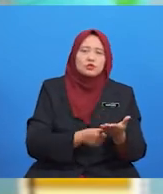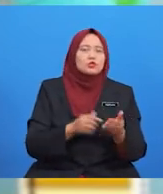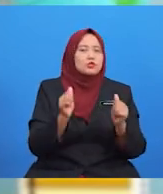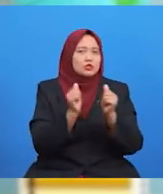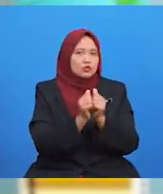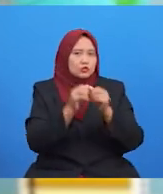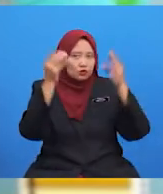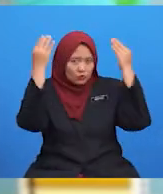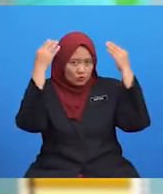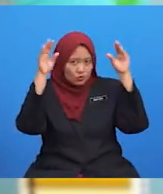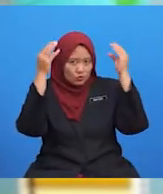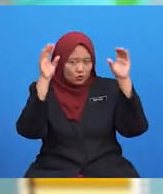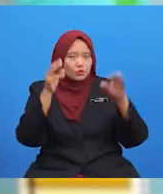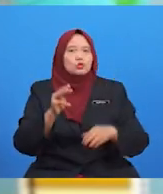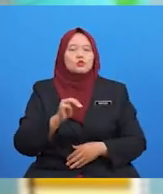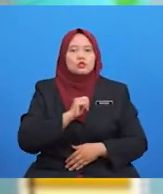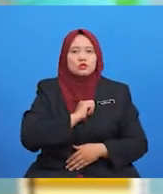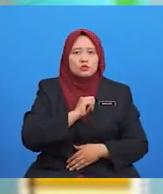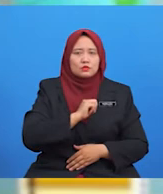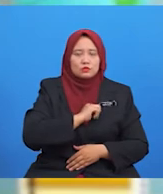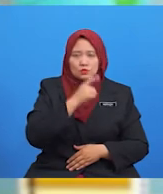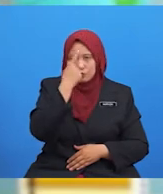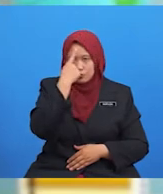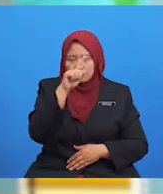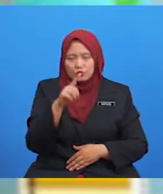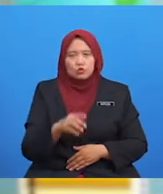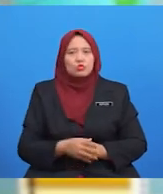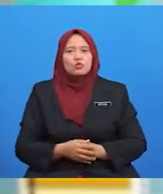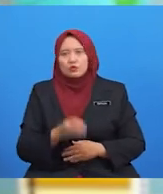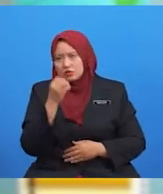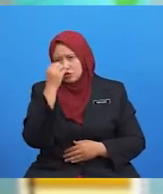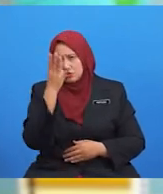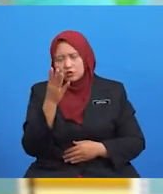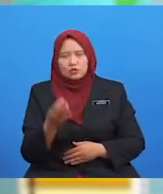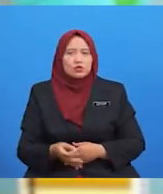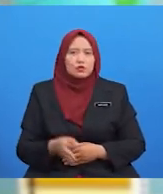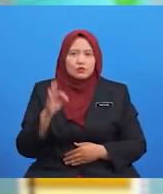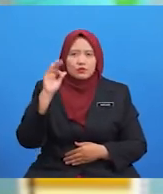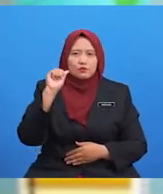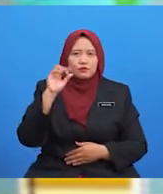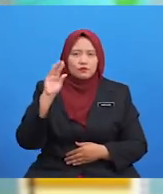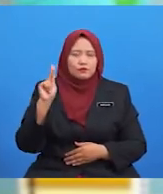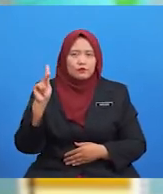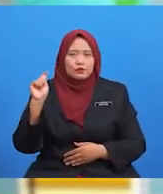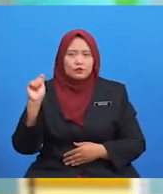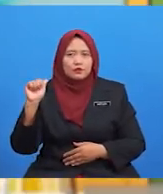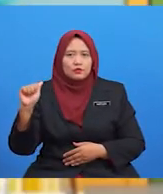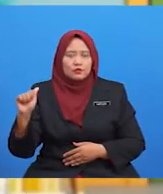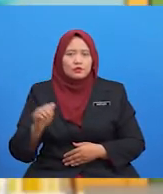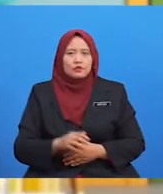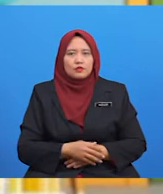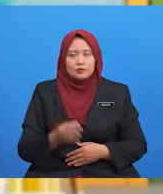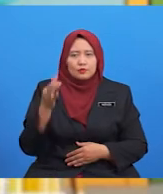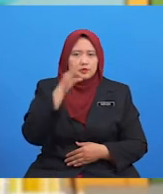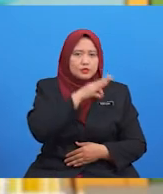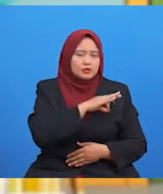guru masing-masing untuk menghuraikan fakta pengajaran yang seterusnya.